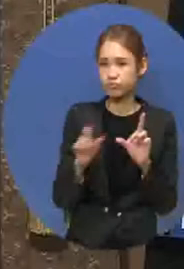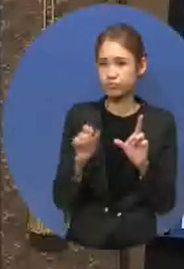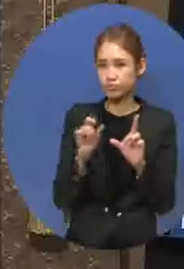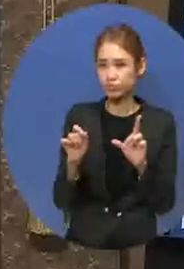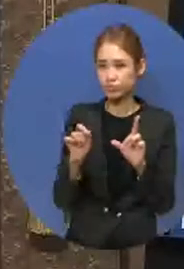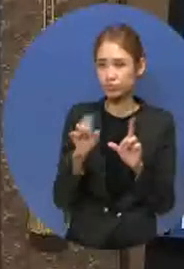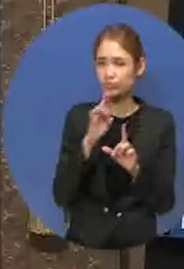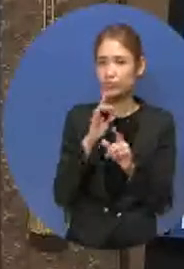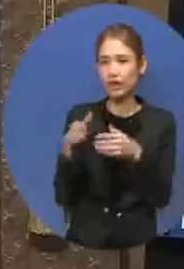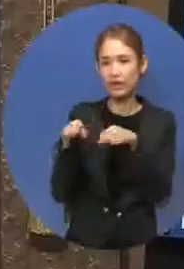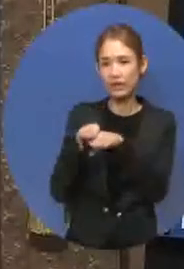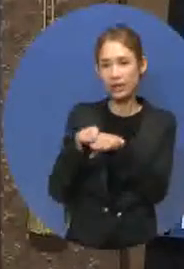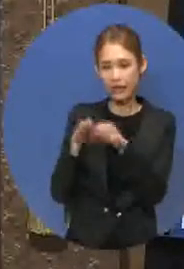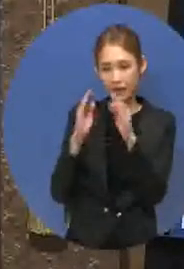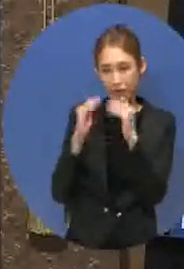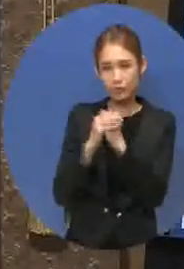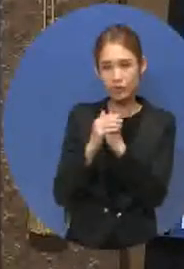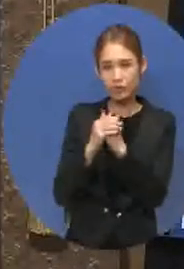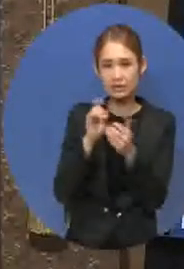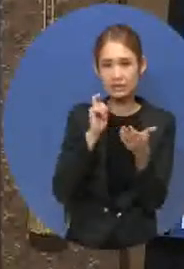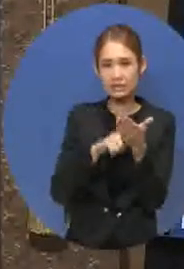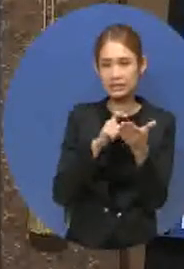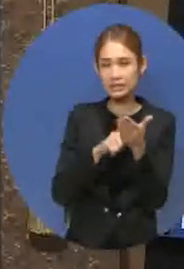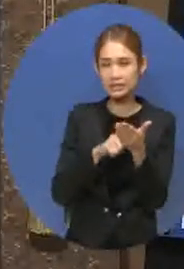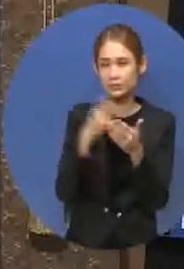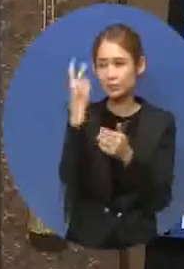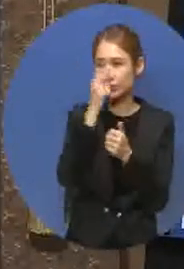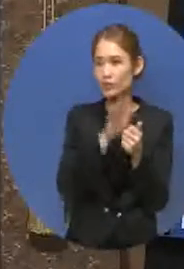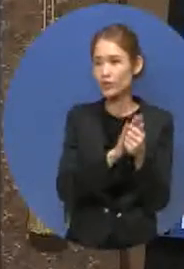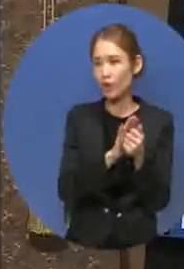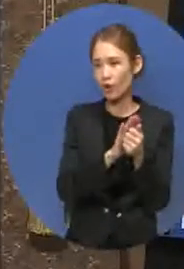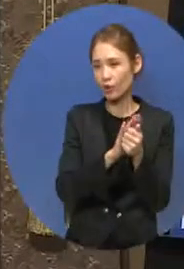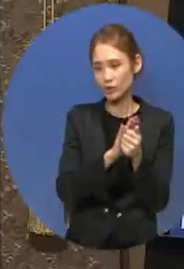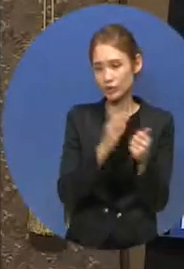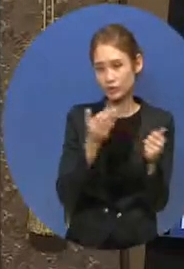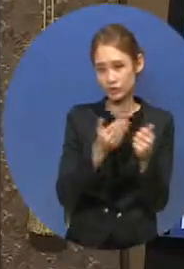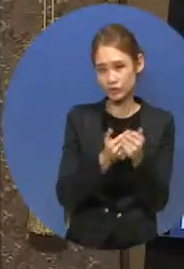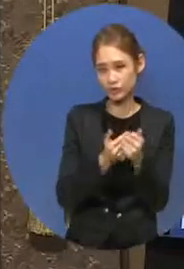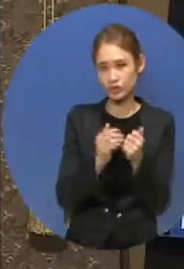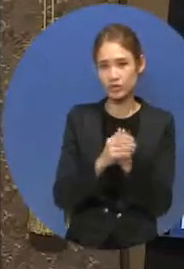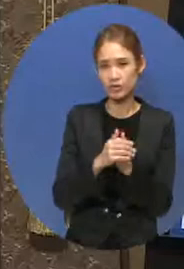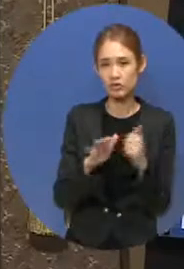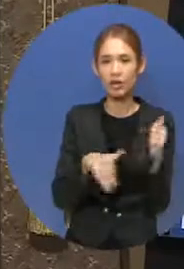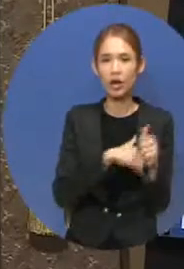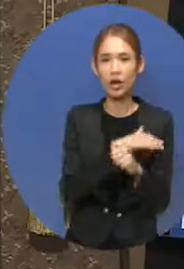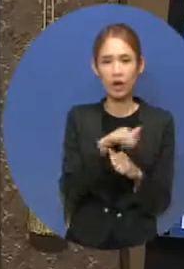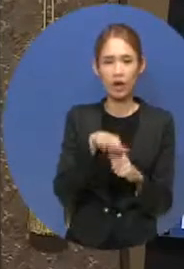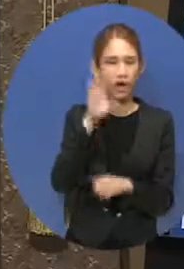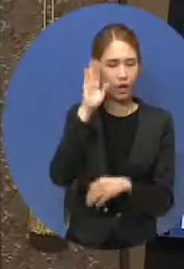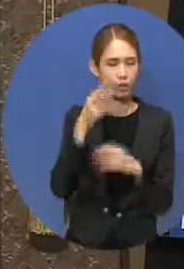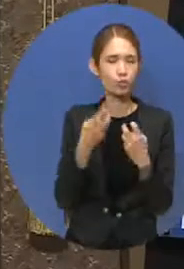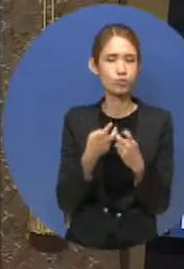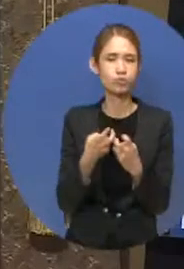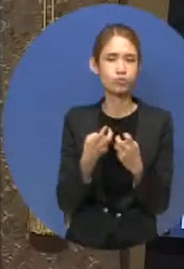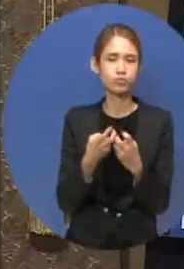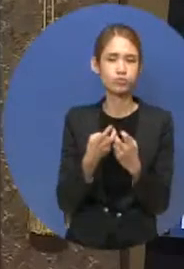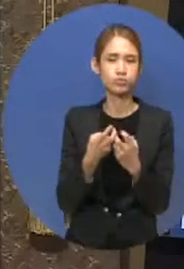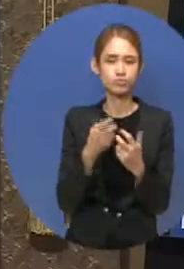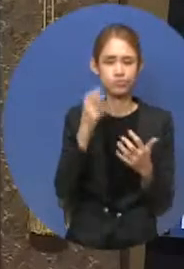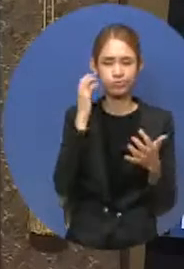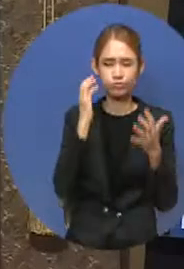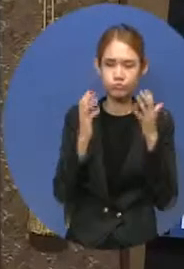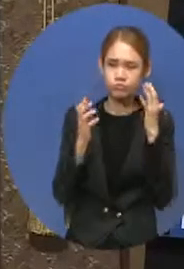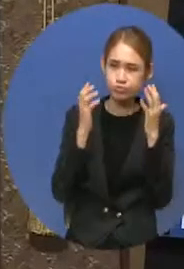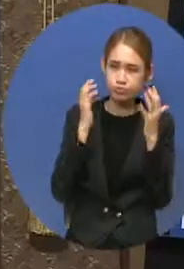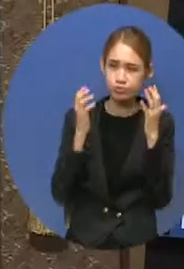네. 또 긴급 돌봄 서비스를 하면서 지내왔던 것 같고요. 이 상황을 정말 어떻게 해야 할지 아무도